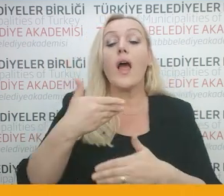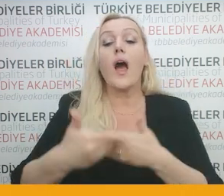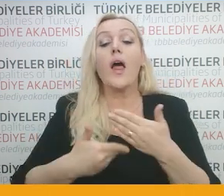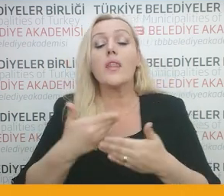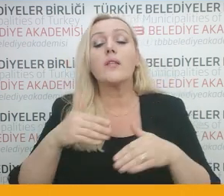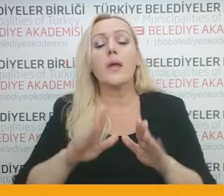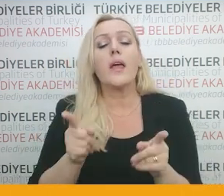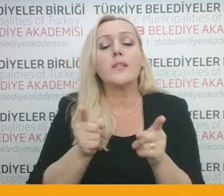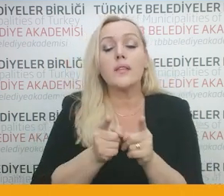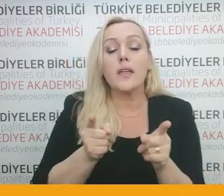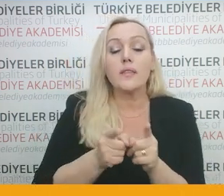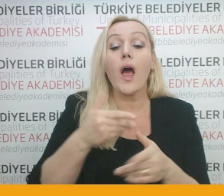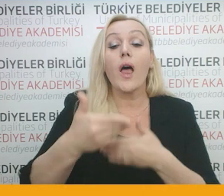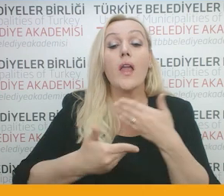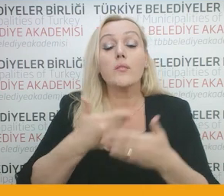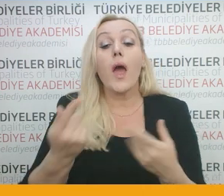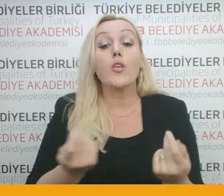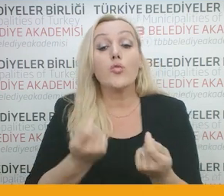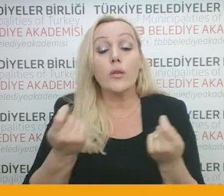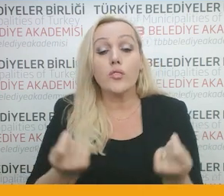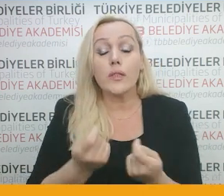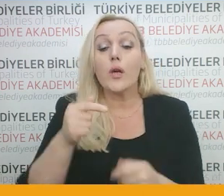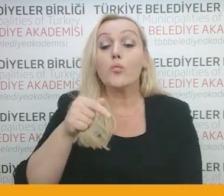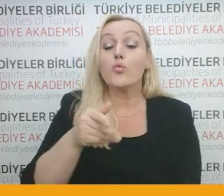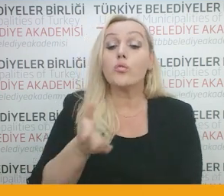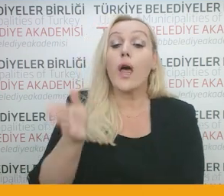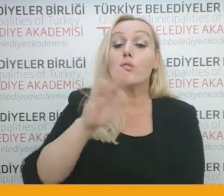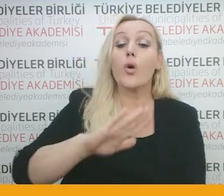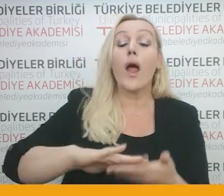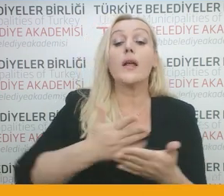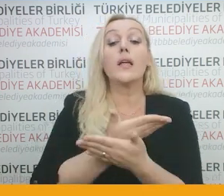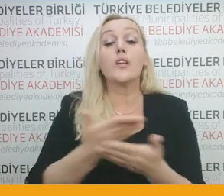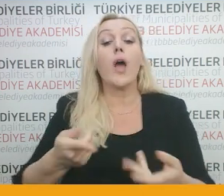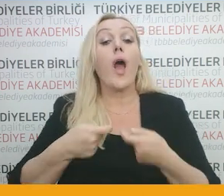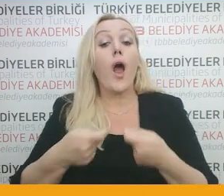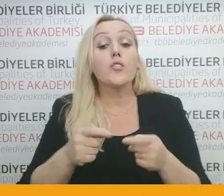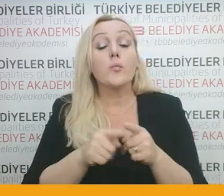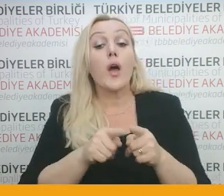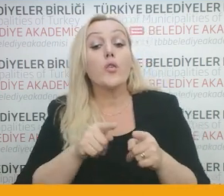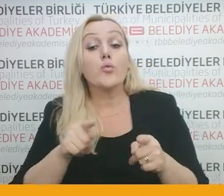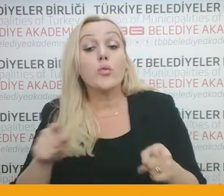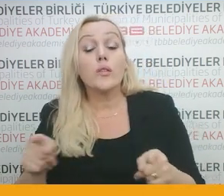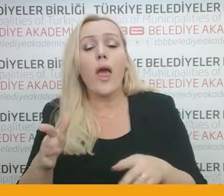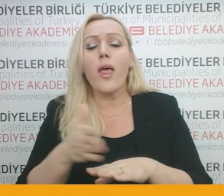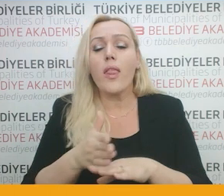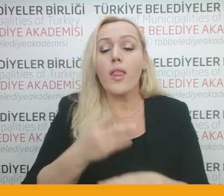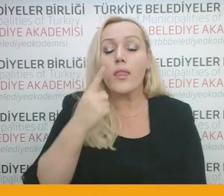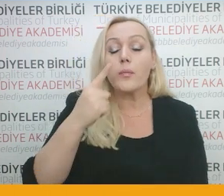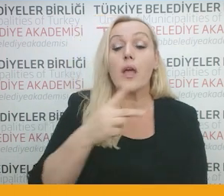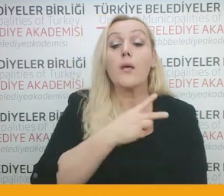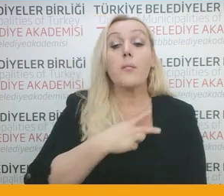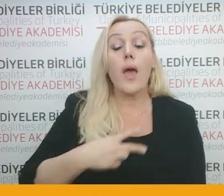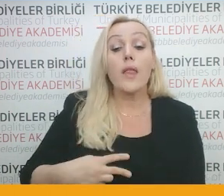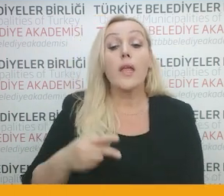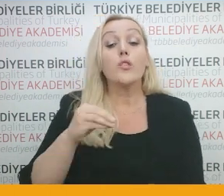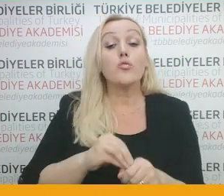inmeden bölüm bölüm anlatmaya çalıştık. Buradan sonra da arkadaşlar harcama sürecinde yer alan aktörlere bakacağız. Hepimiz belediyede görev